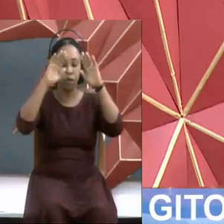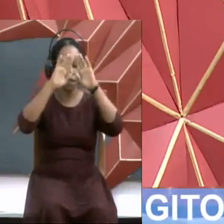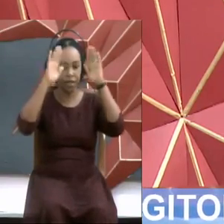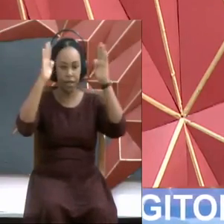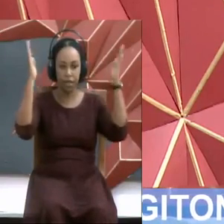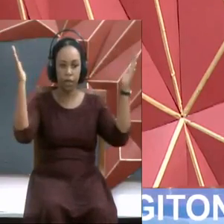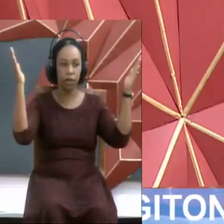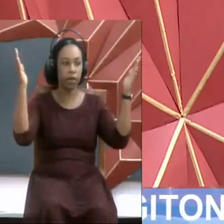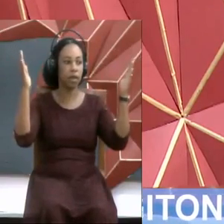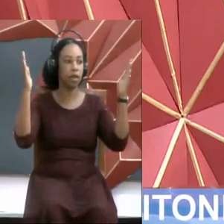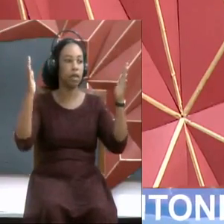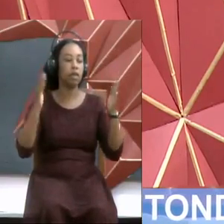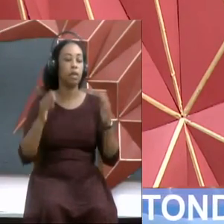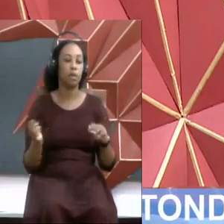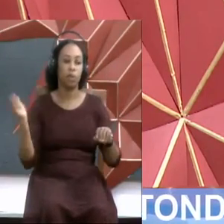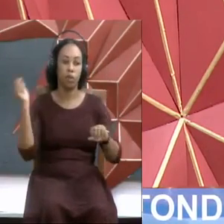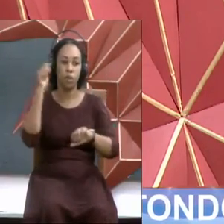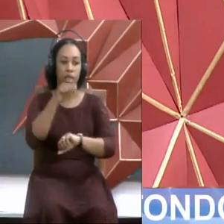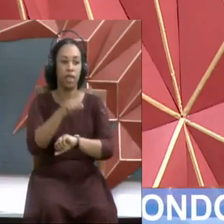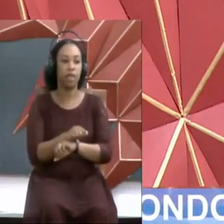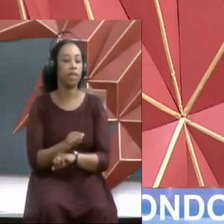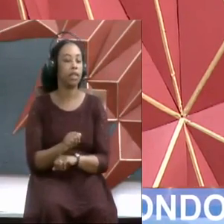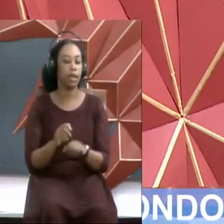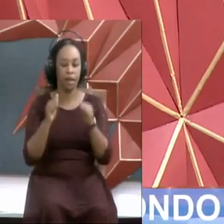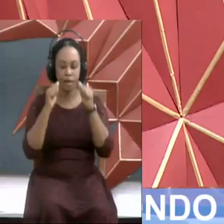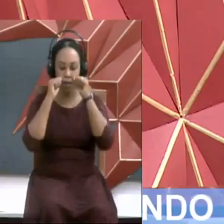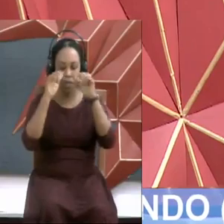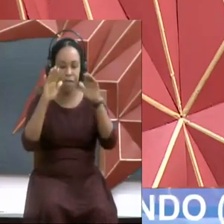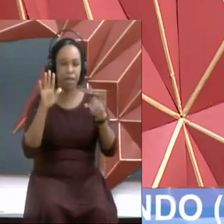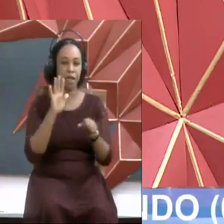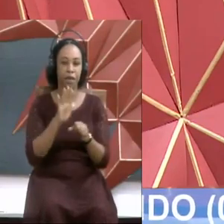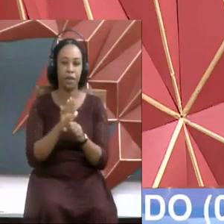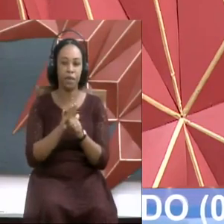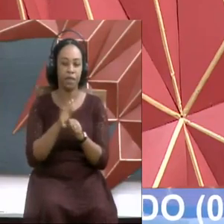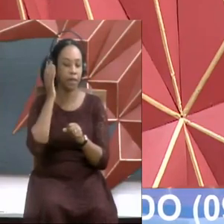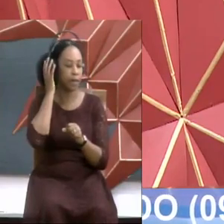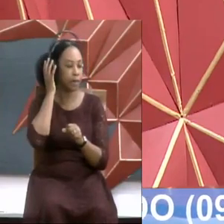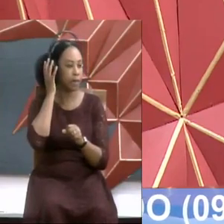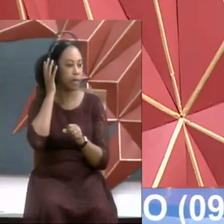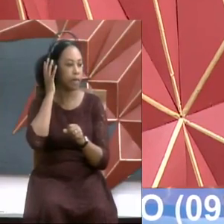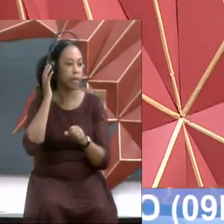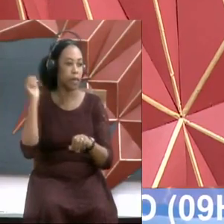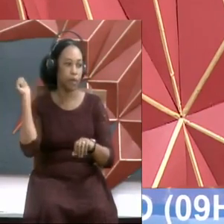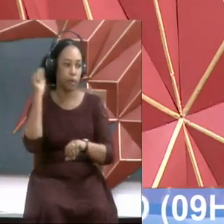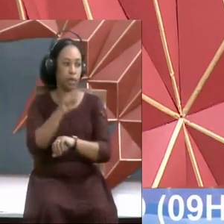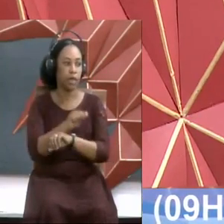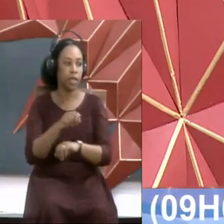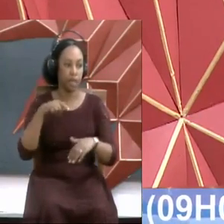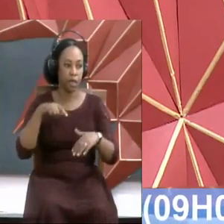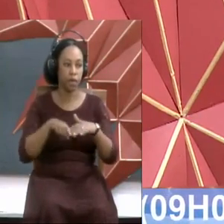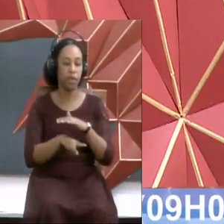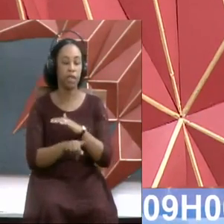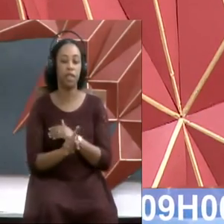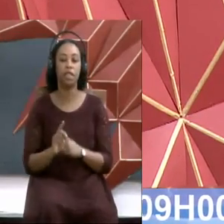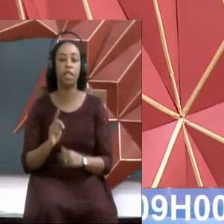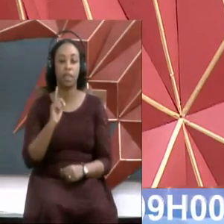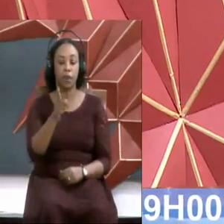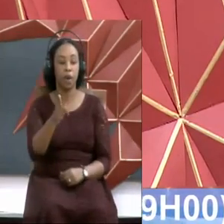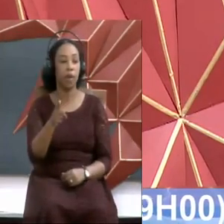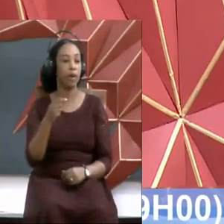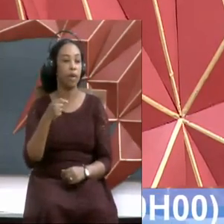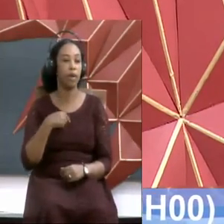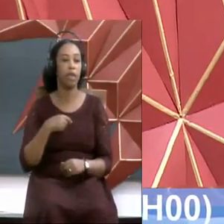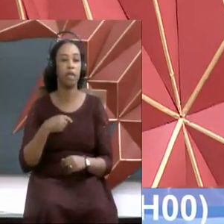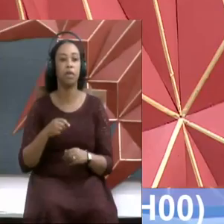Qu'aujourd'hui le ciel s'ouvre, que les bénédictions soient déversées, que la victoire soit